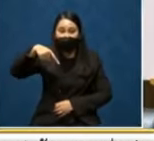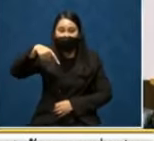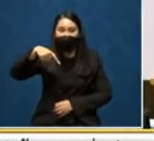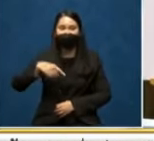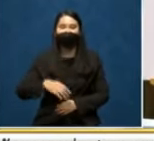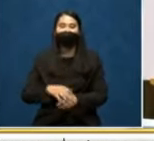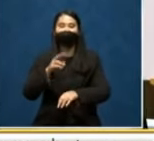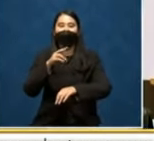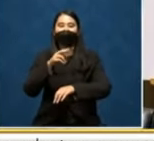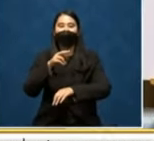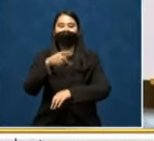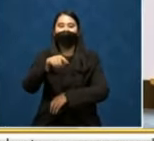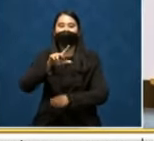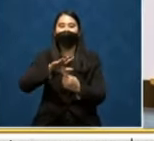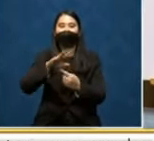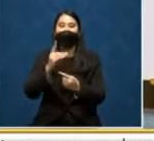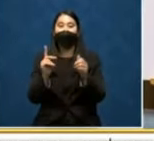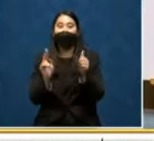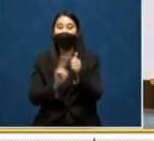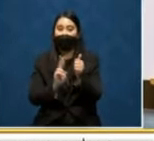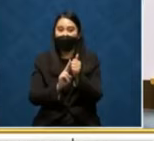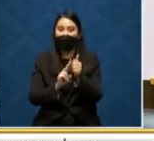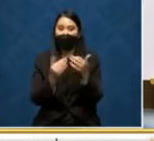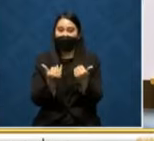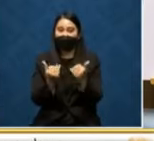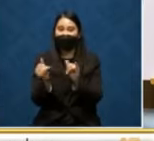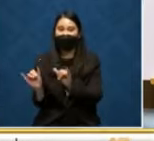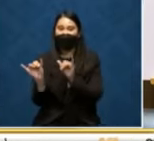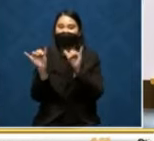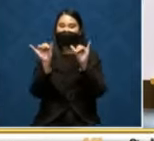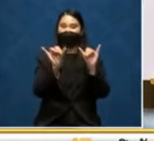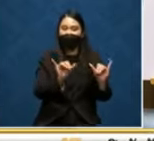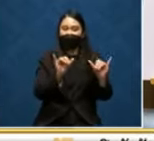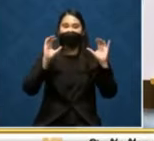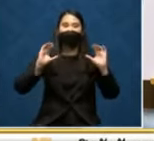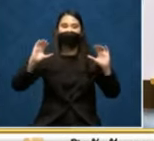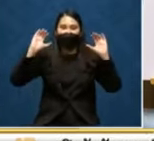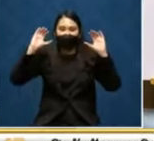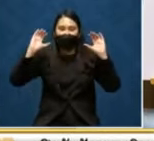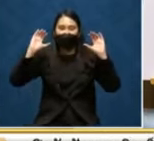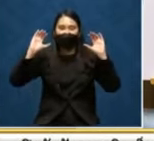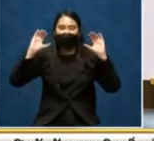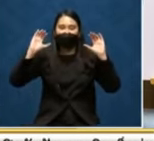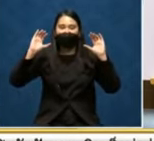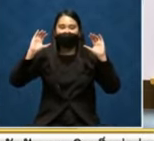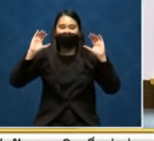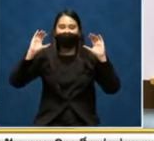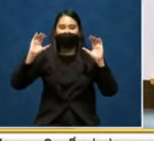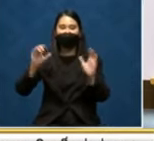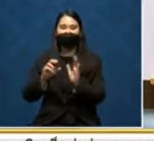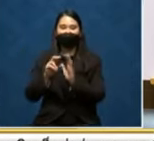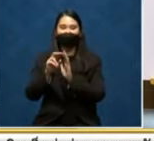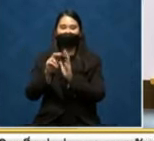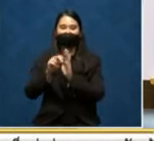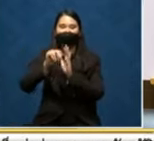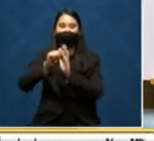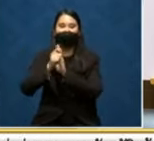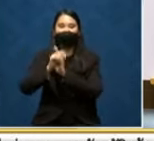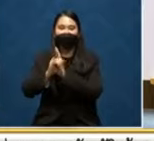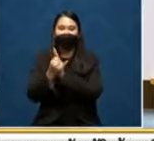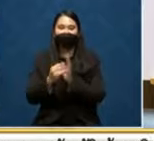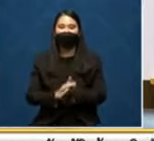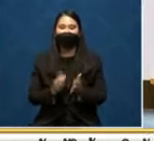รองปลัดเทศบาลท่านนี้ถูกย้ายไปช่วยราชการที่อำนาจเจริญต่อคือตอน